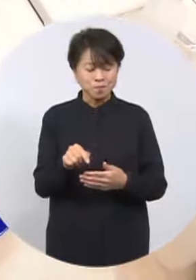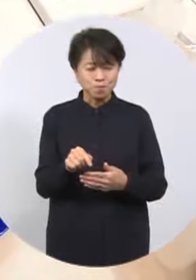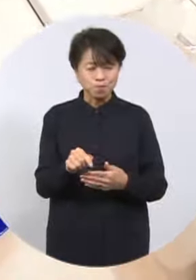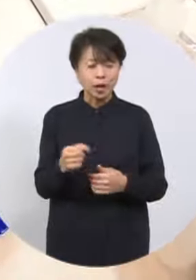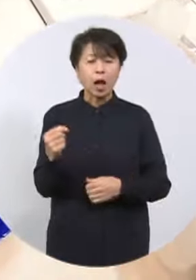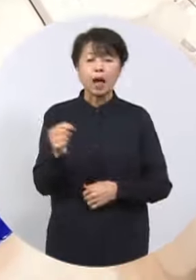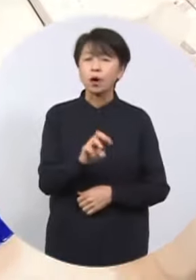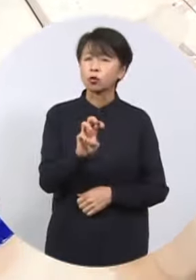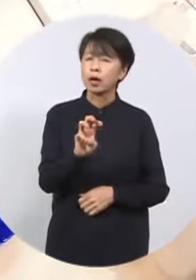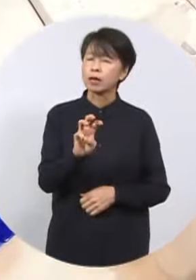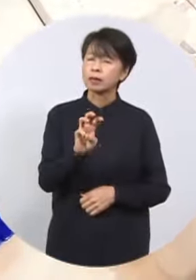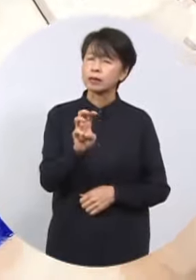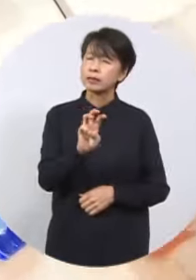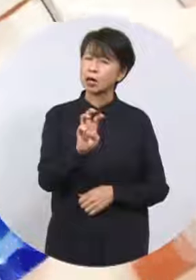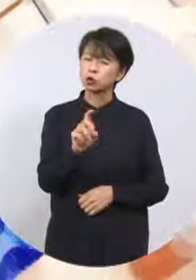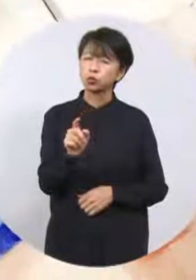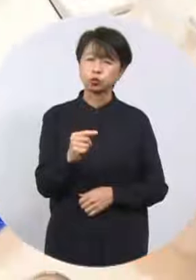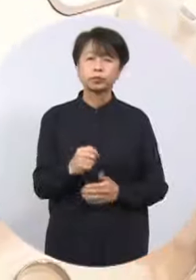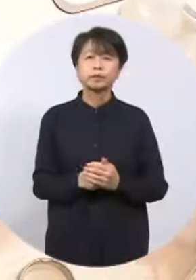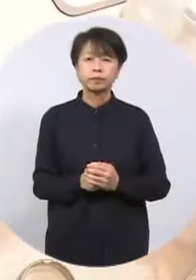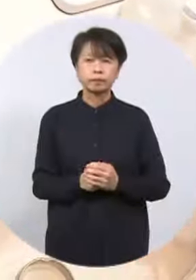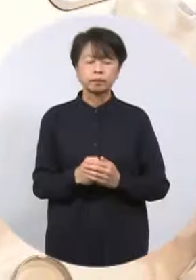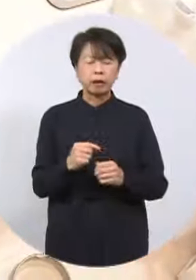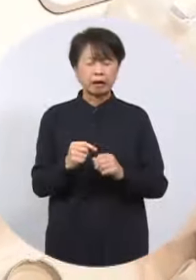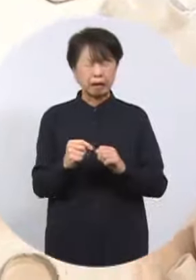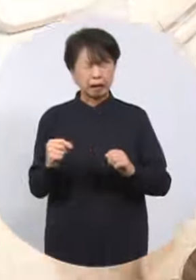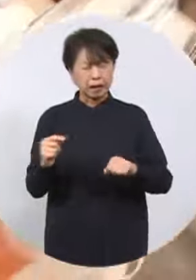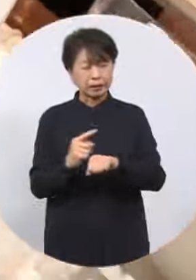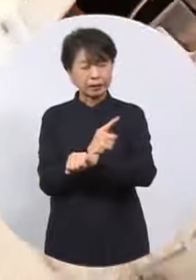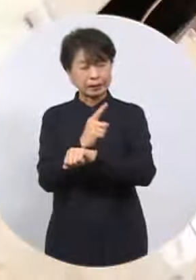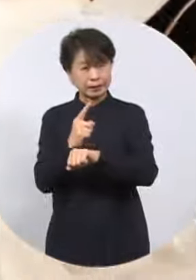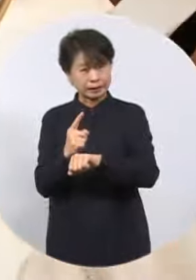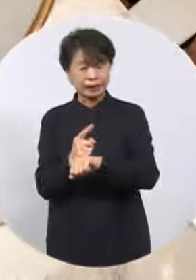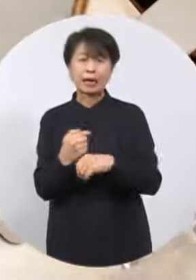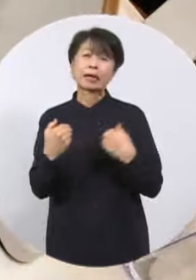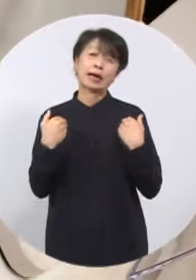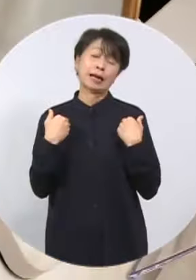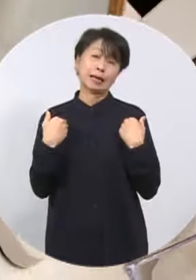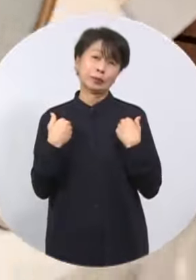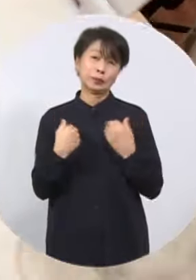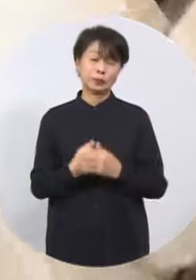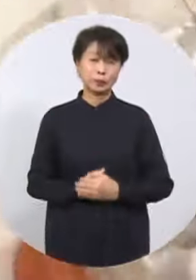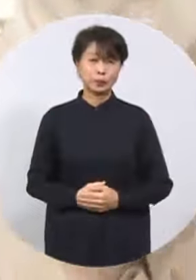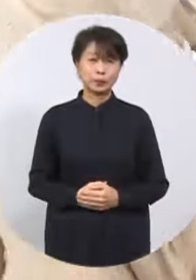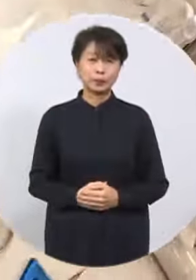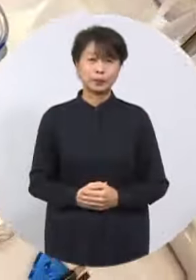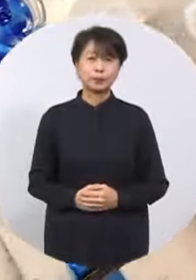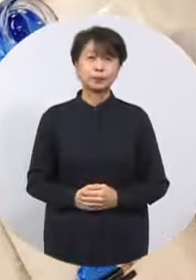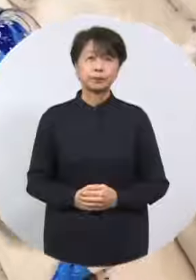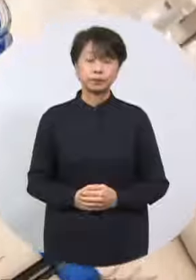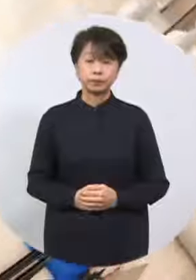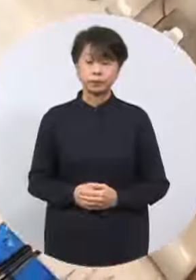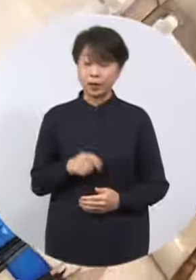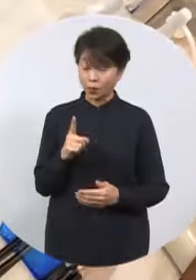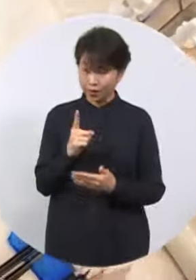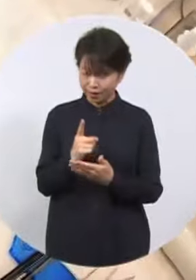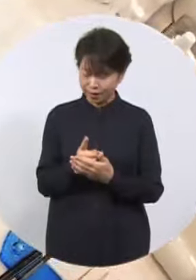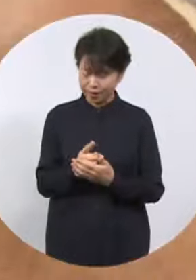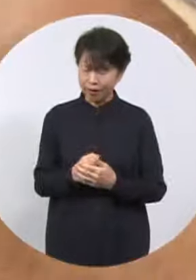はい、 早くて30分、長くかければ1時間かかっちゃうんです。これだけで、 あ、このはこのお花1枚、花びらの部分だけで、